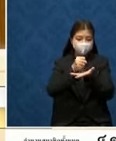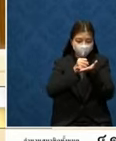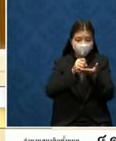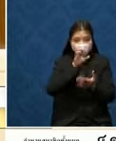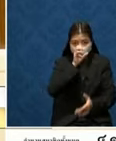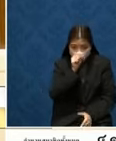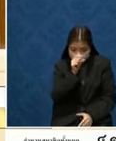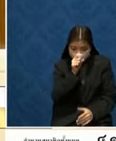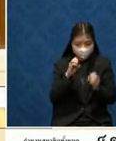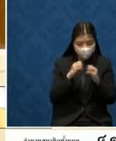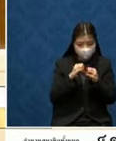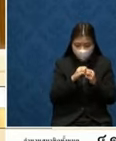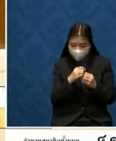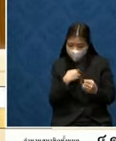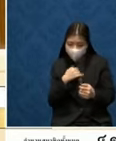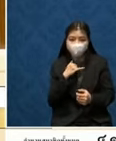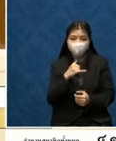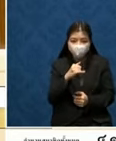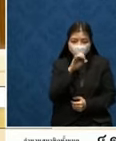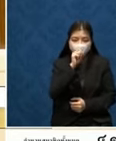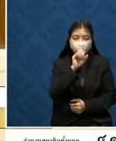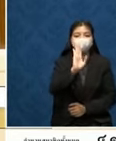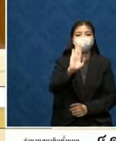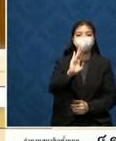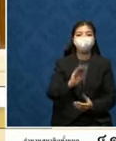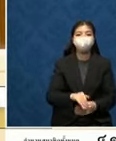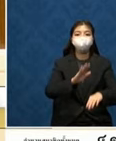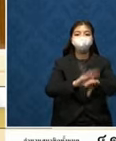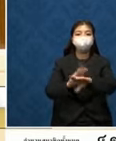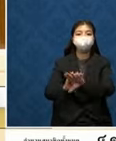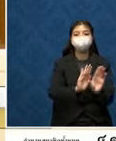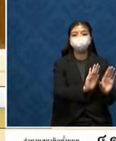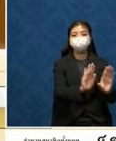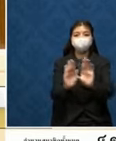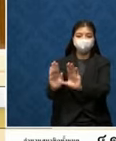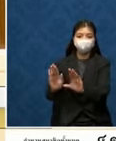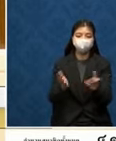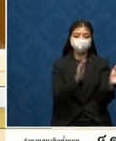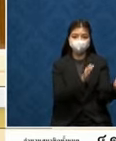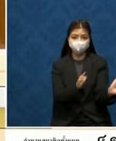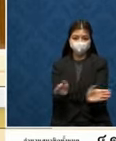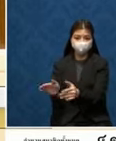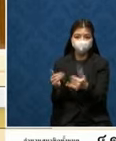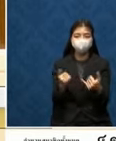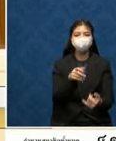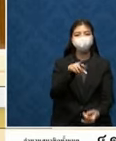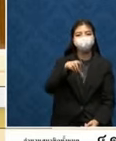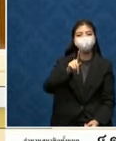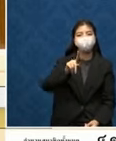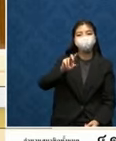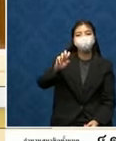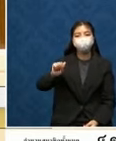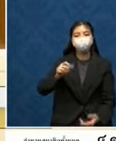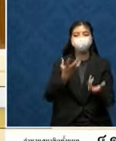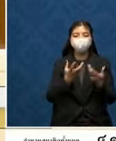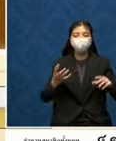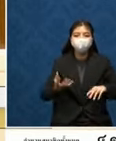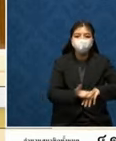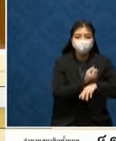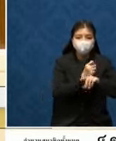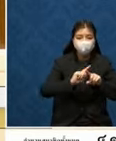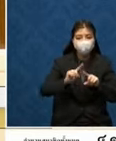ลองนะในเรื่องมิติการยึดทรัพย์สินปปสได้มีการบุการอย่างใกล้ชิดกับสำนักงาน